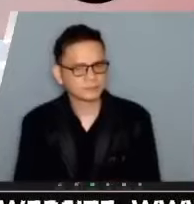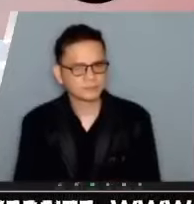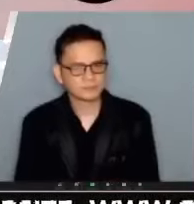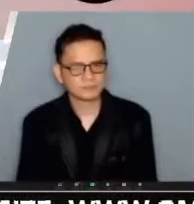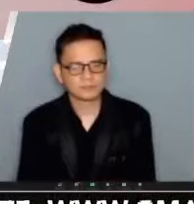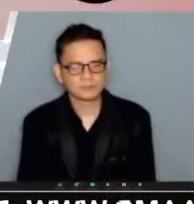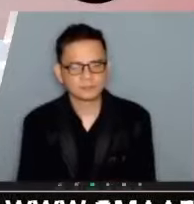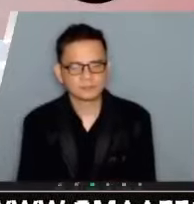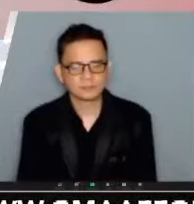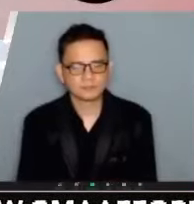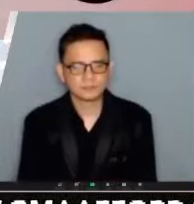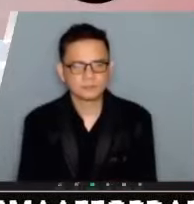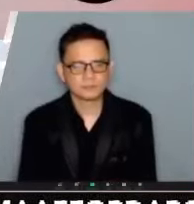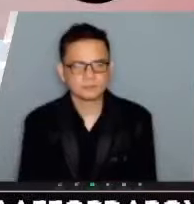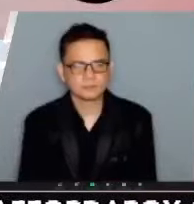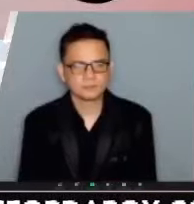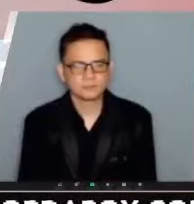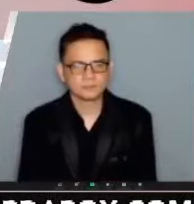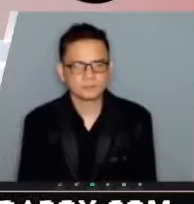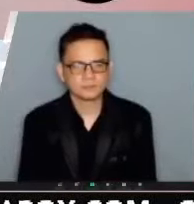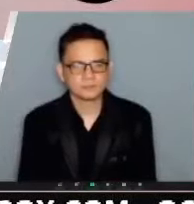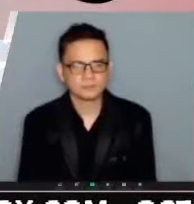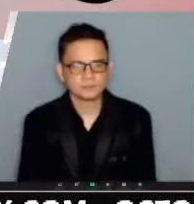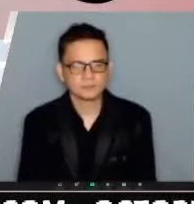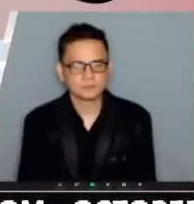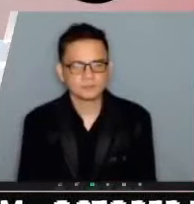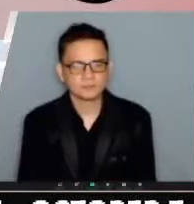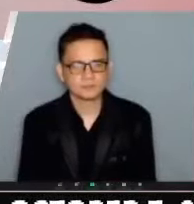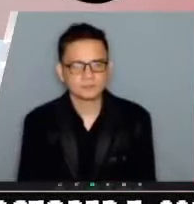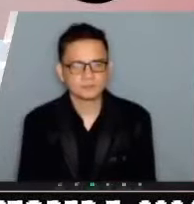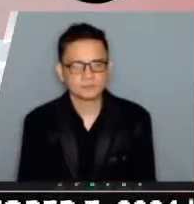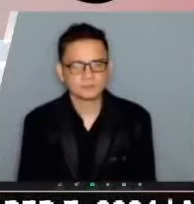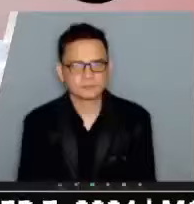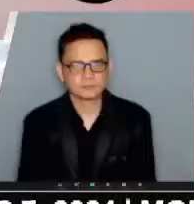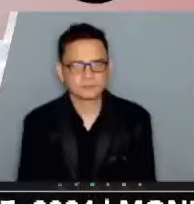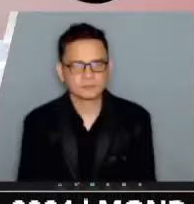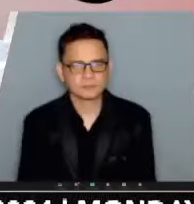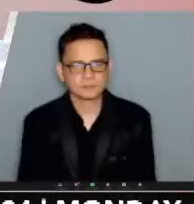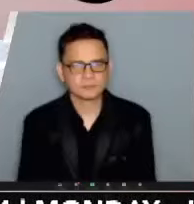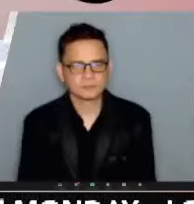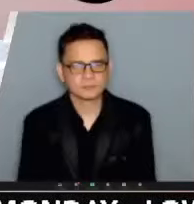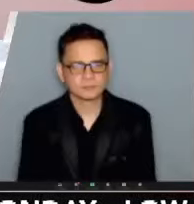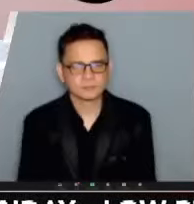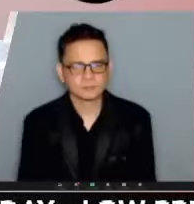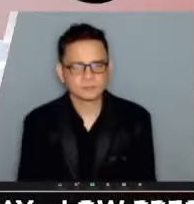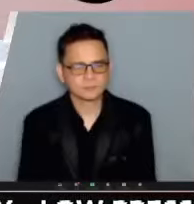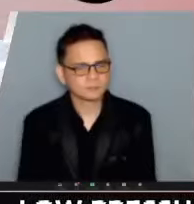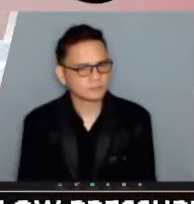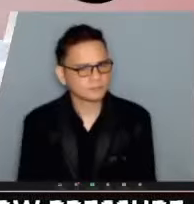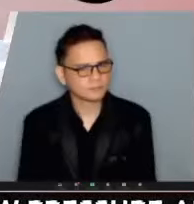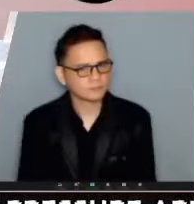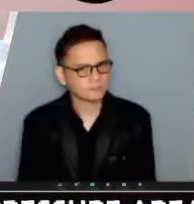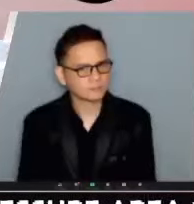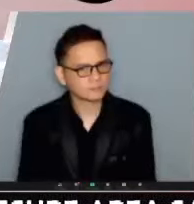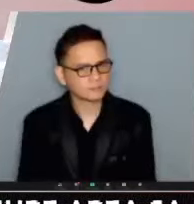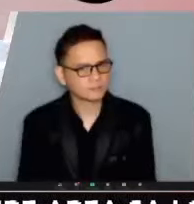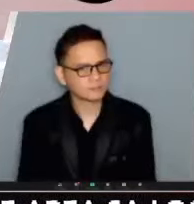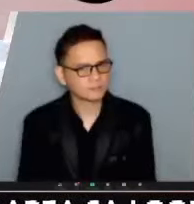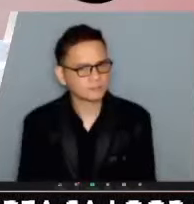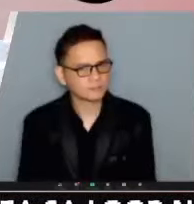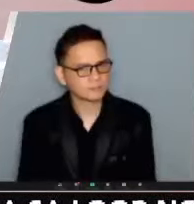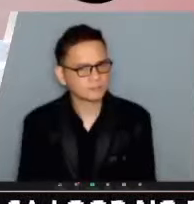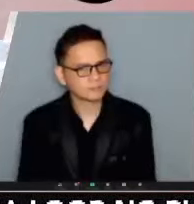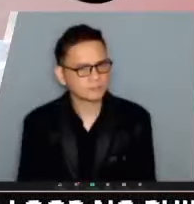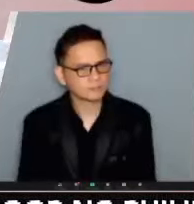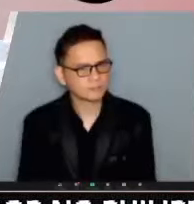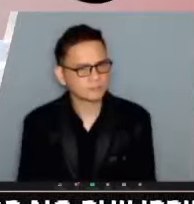or nakikinig kay Lebanon, gusto niyo tawagin yung embassy. Dalawang telepono. Galing Lebanon to, ha? Tatawag